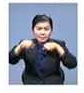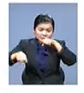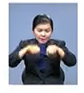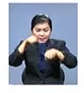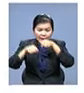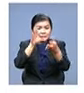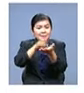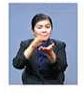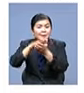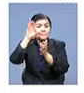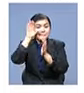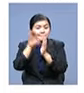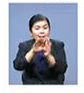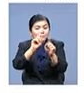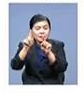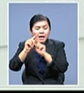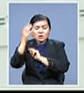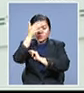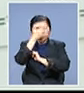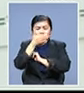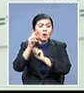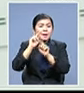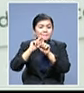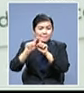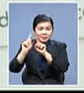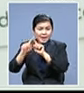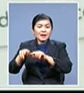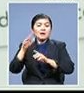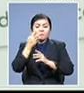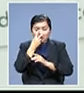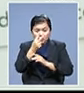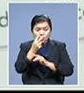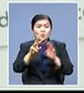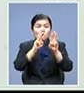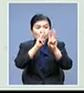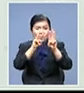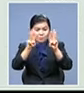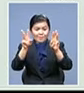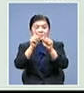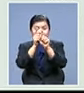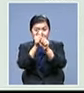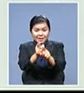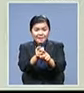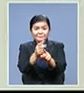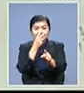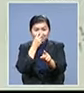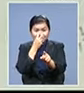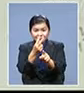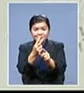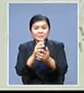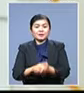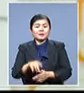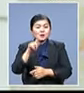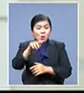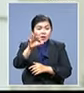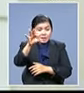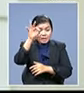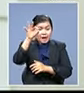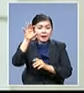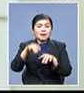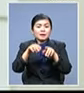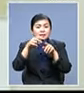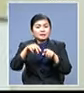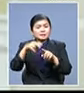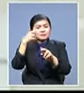ถ้าหากใครอยากจะชมภาพ Street Viewแบบนี้ก็เข้าไปที่เว็บไซต์maps.google.co.thกดเลือกหรือว่าพิมพ์ค้นหา